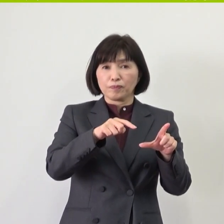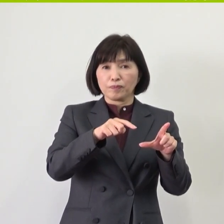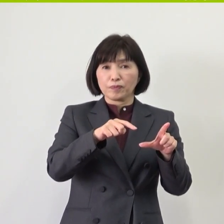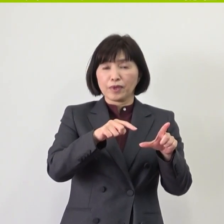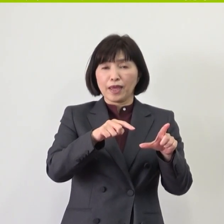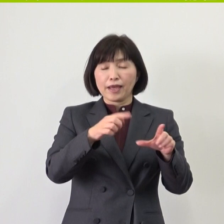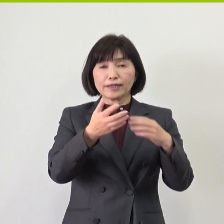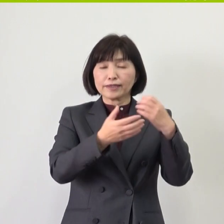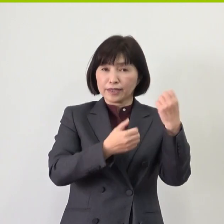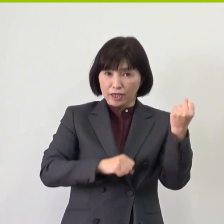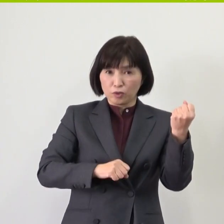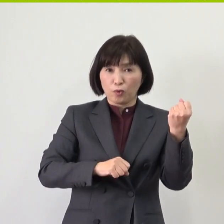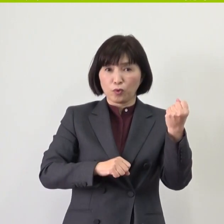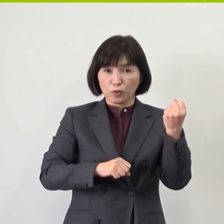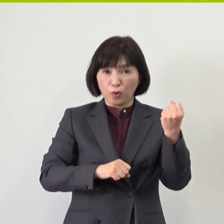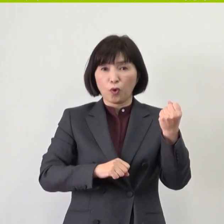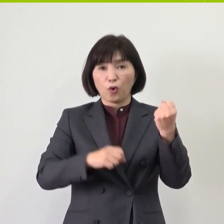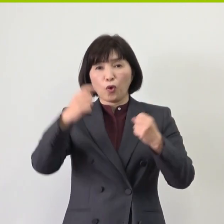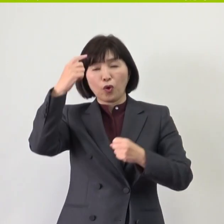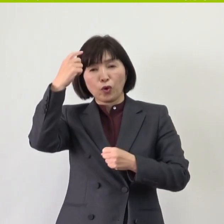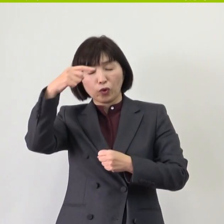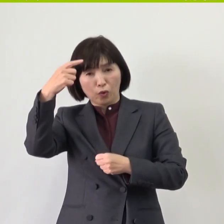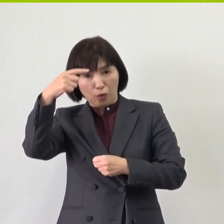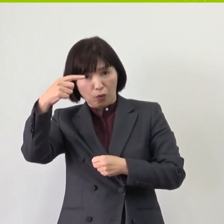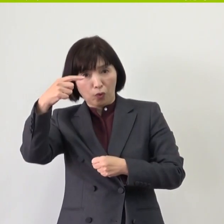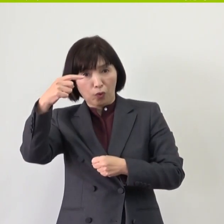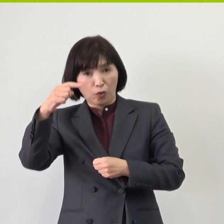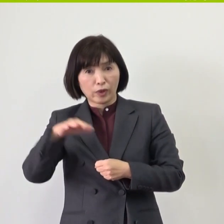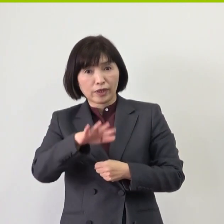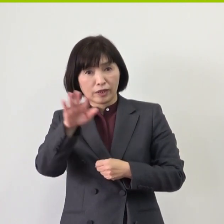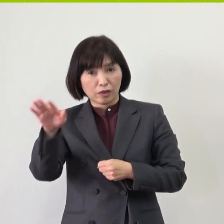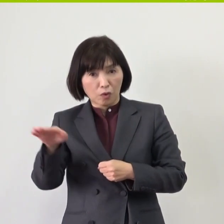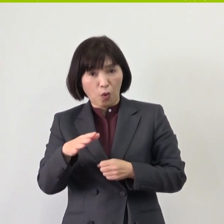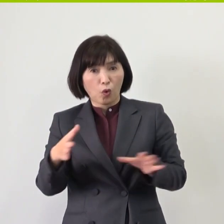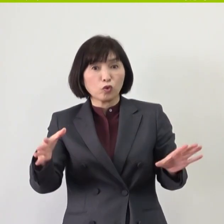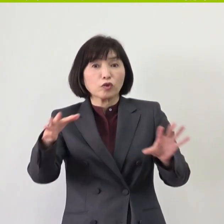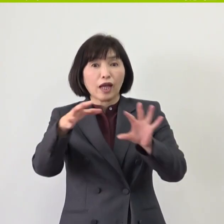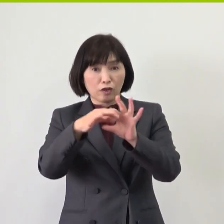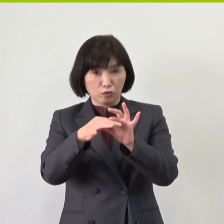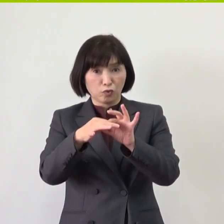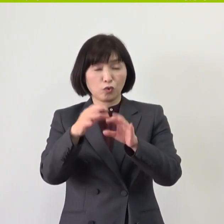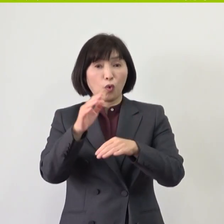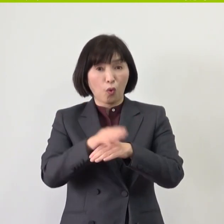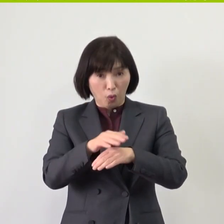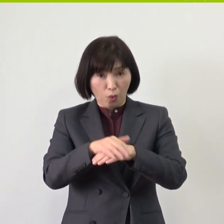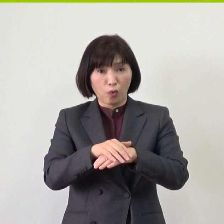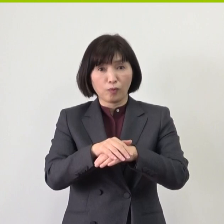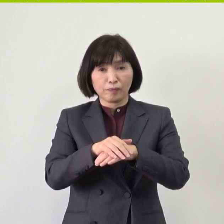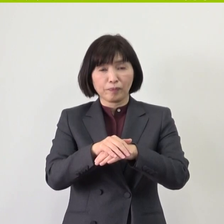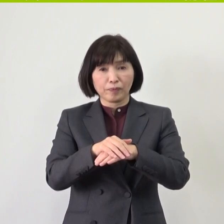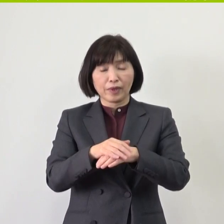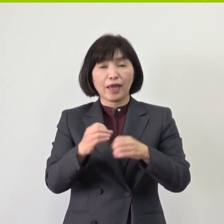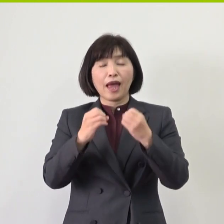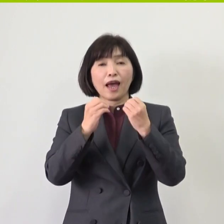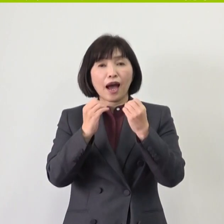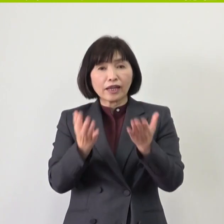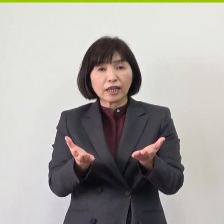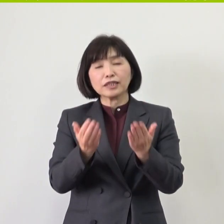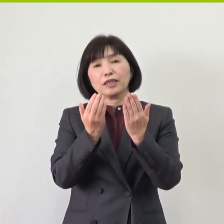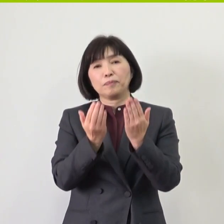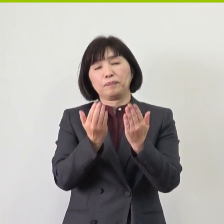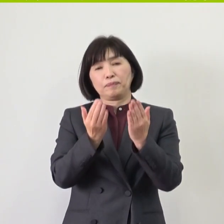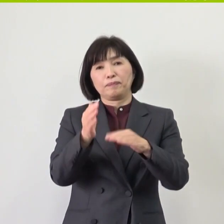って、生徒たちとそして教員の人たちの、頭の中をつないでいこうと、そういう新しい学び